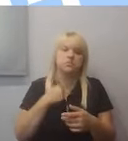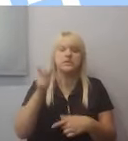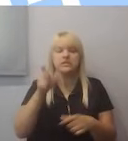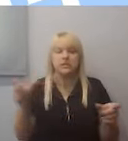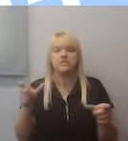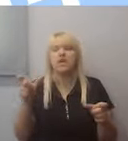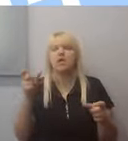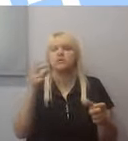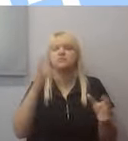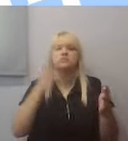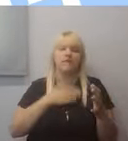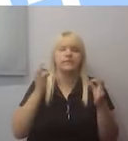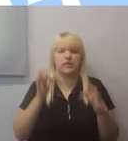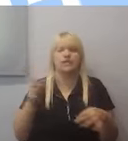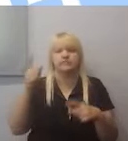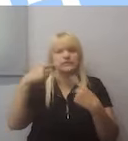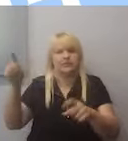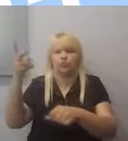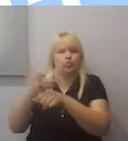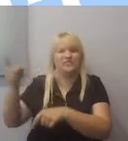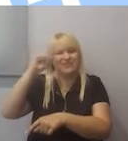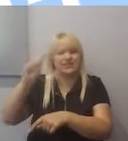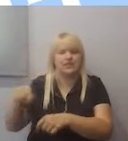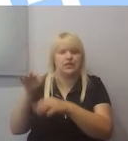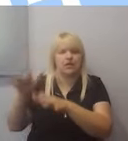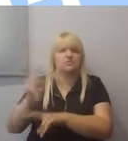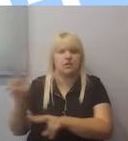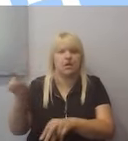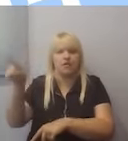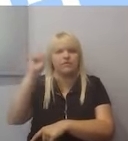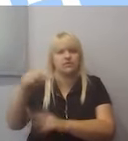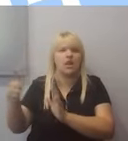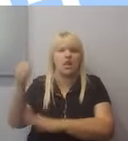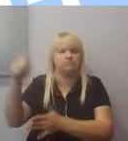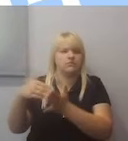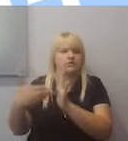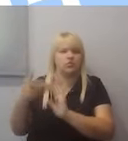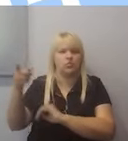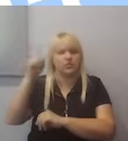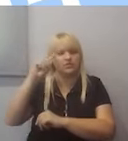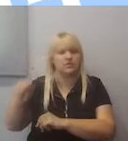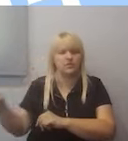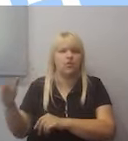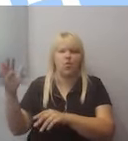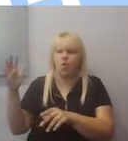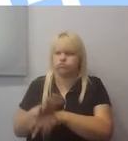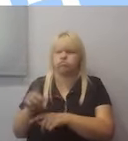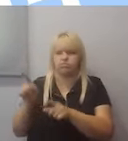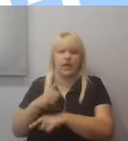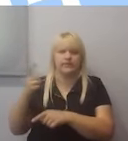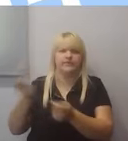ir cita uzdevumi viņi zina kas ir jādara un viņi zina daudz labāk kāda šobrīd ir situācija viņiem arī nāk no komandieriem informācija no